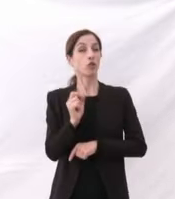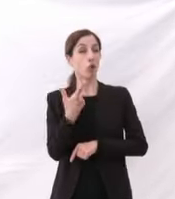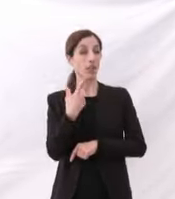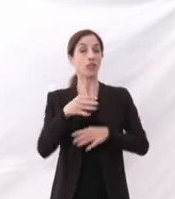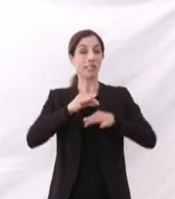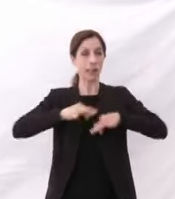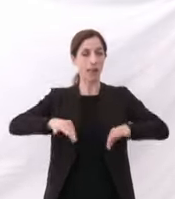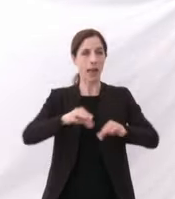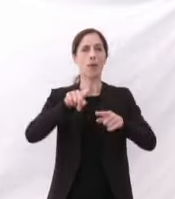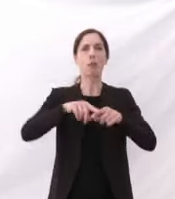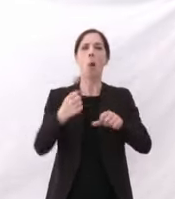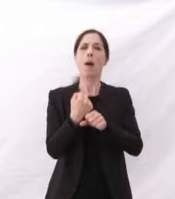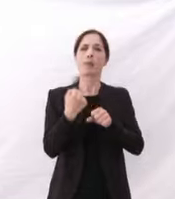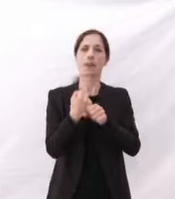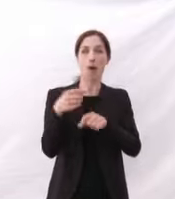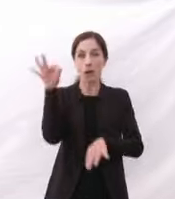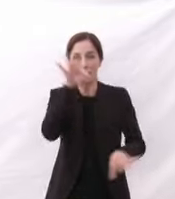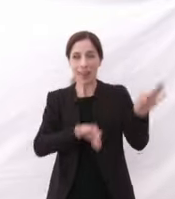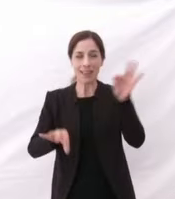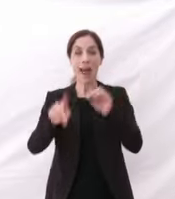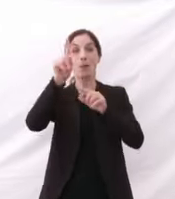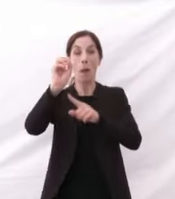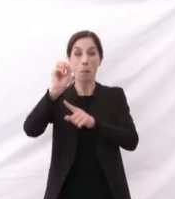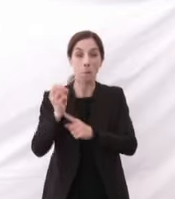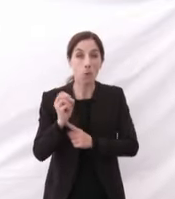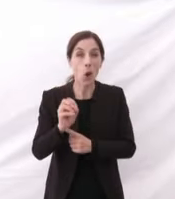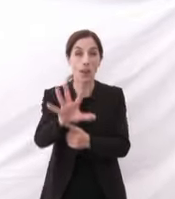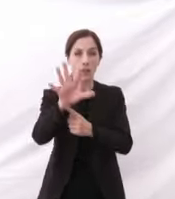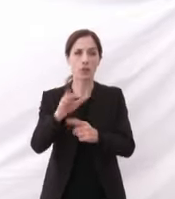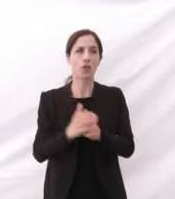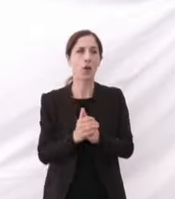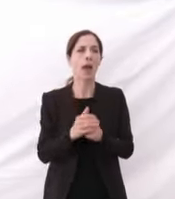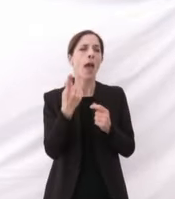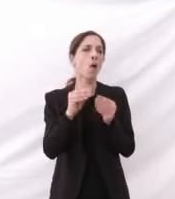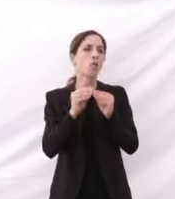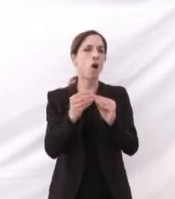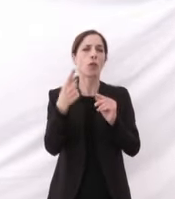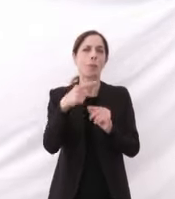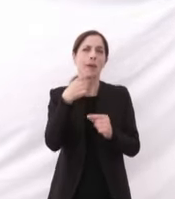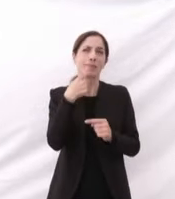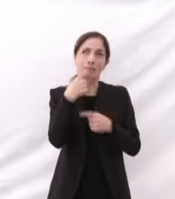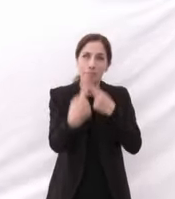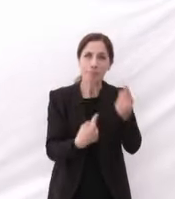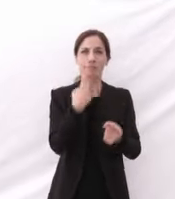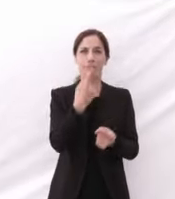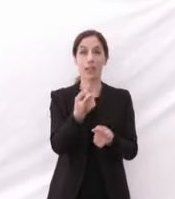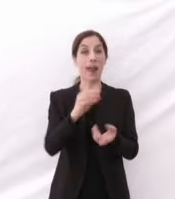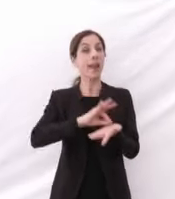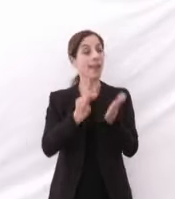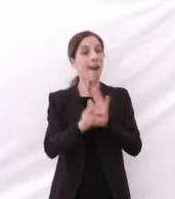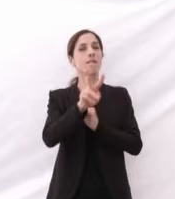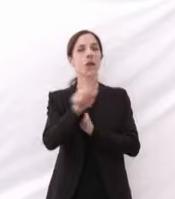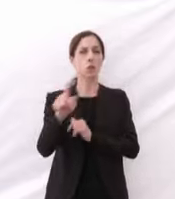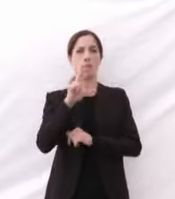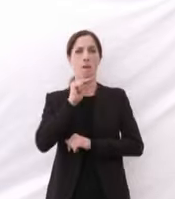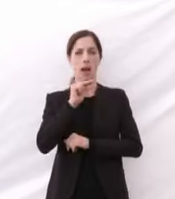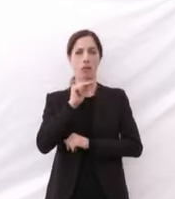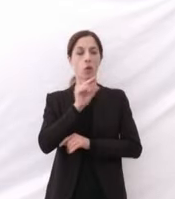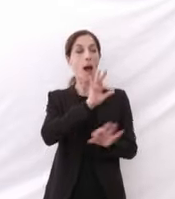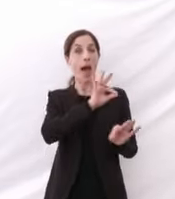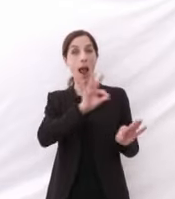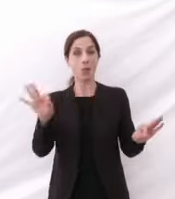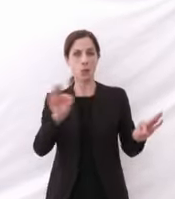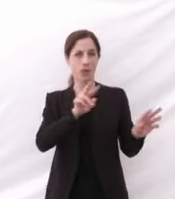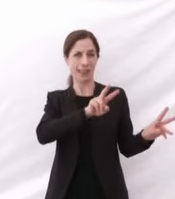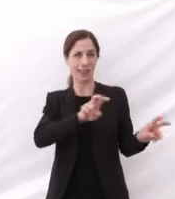un laboratorio teatrale e una proiezione, e il nostro modo per continuare a dire 21 marzo, il nostro modo per approfondire anche alcuni dei